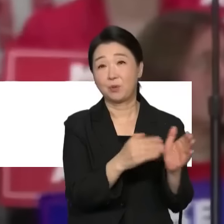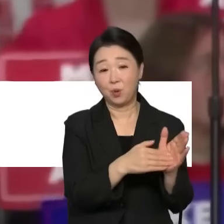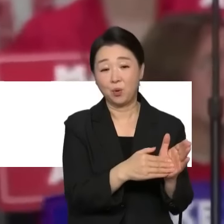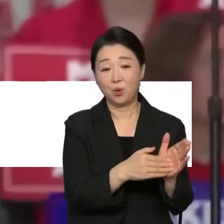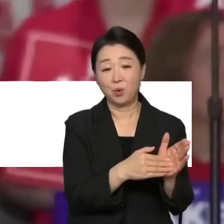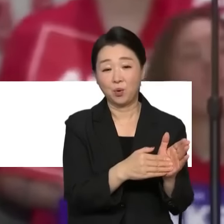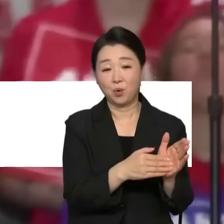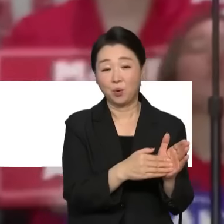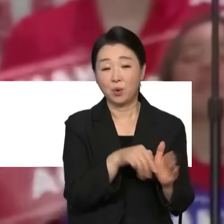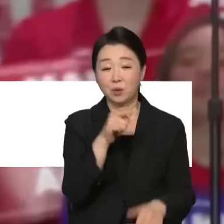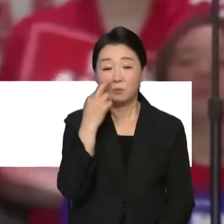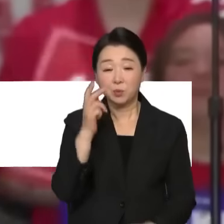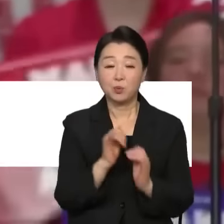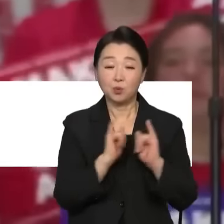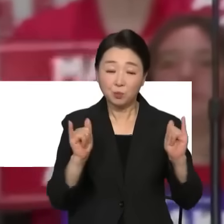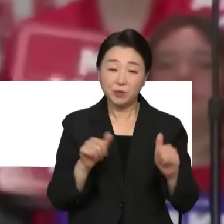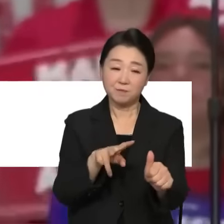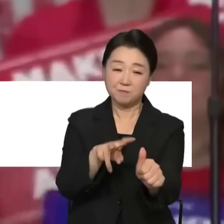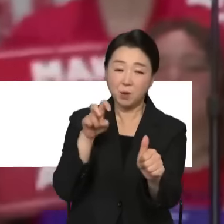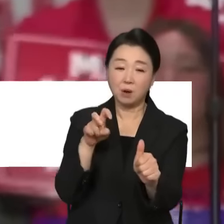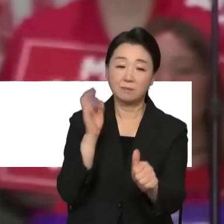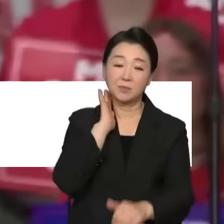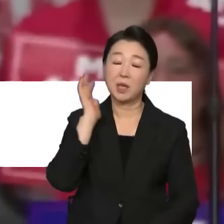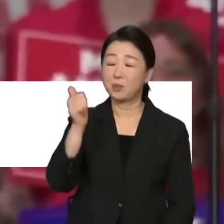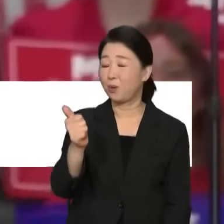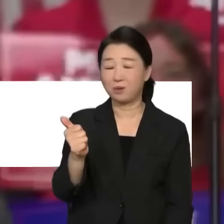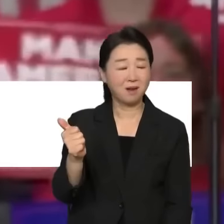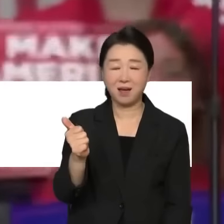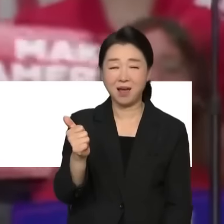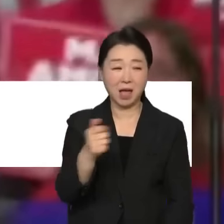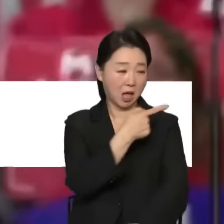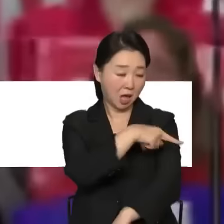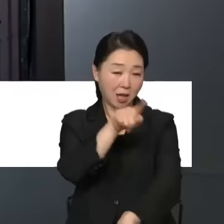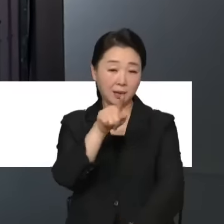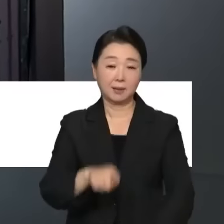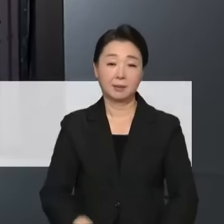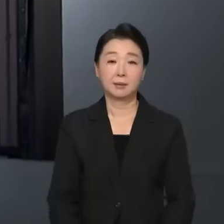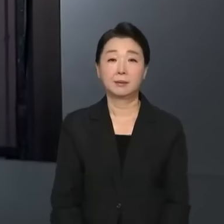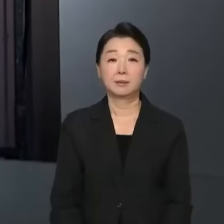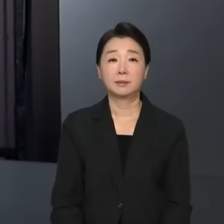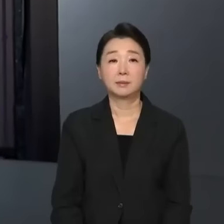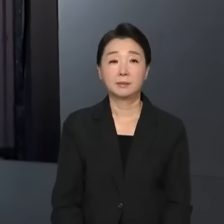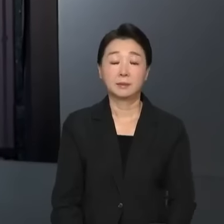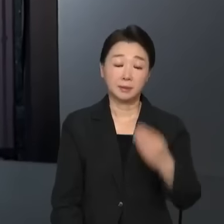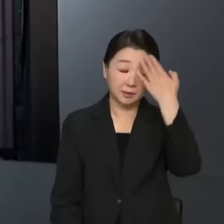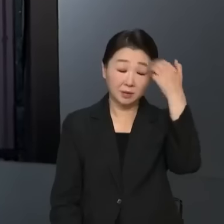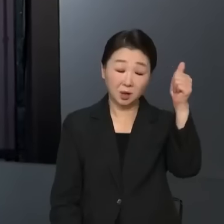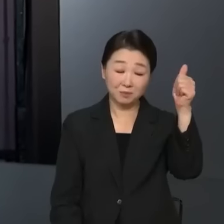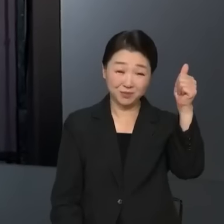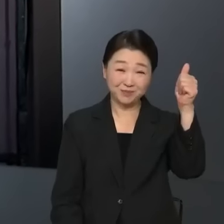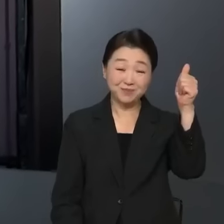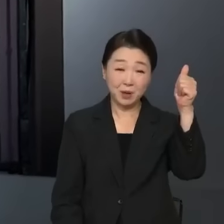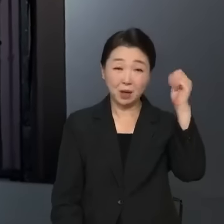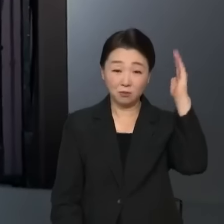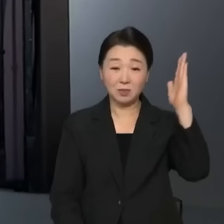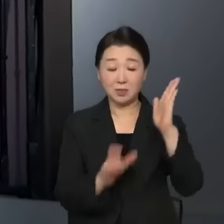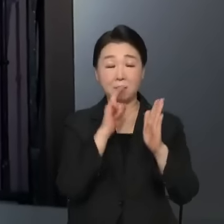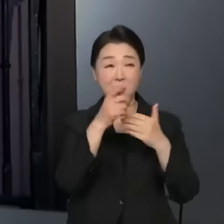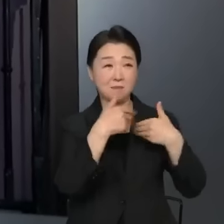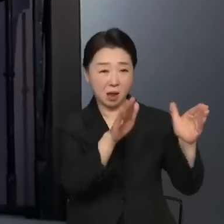You can't lead America if you don't love Americans. You just 트럼프 유세장의 막말을 공격하던